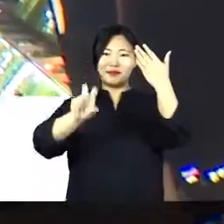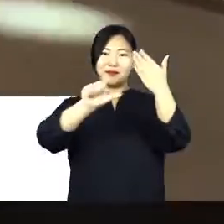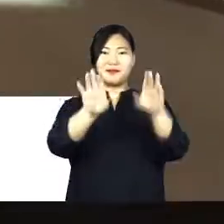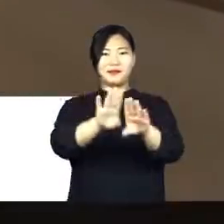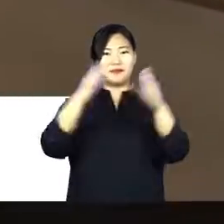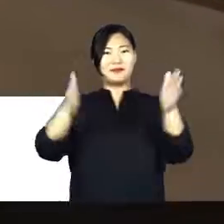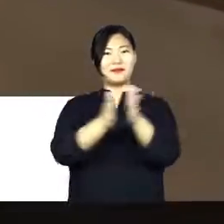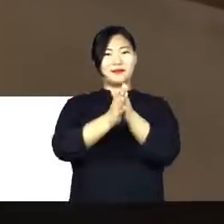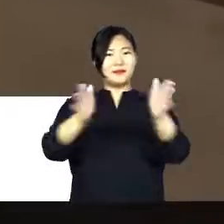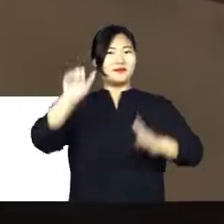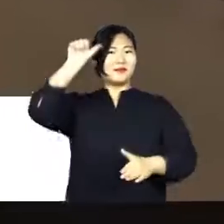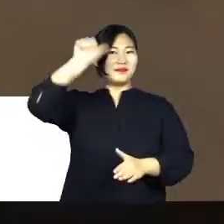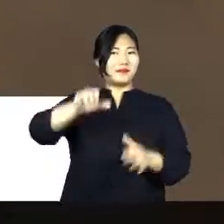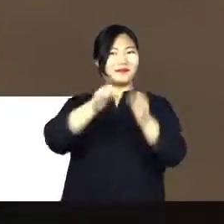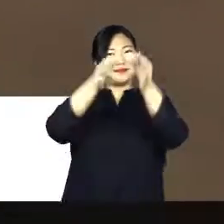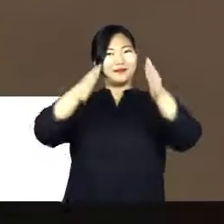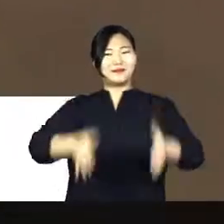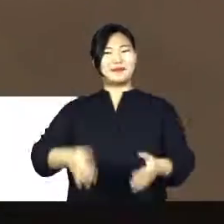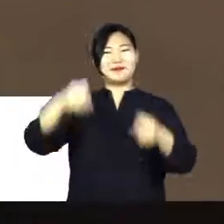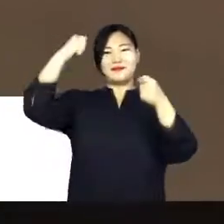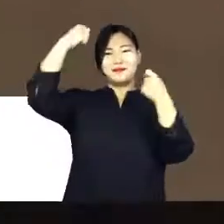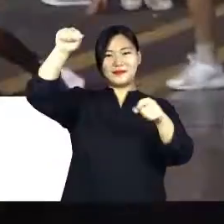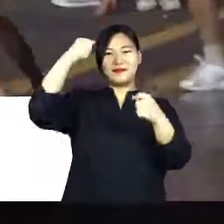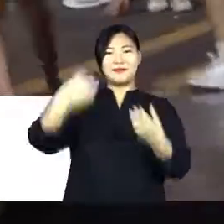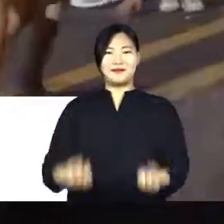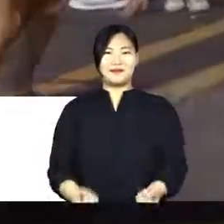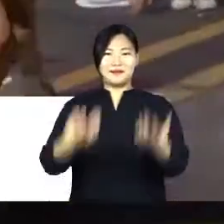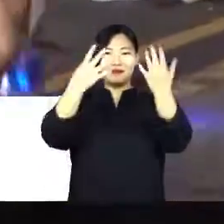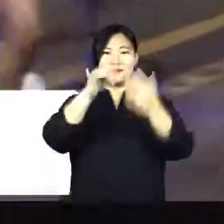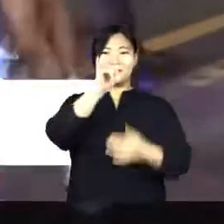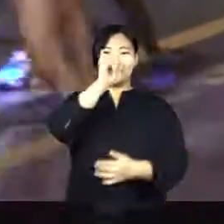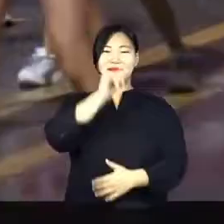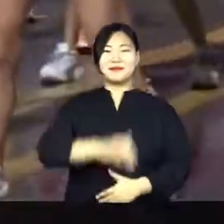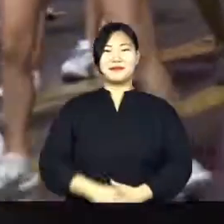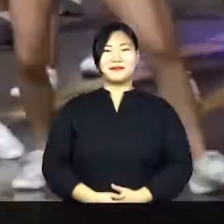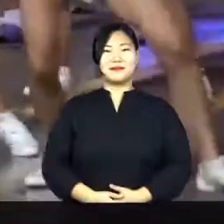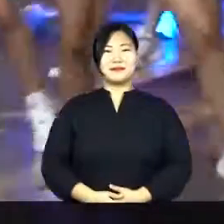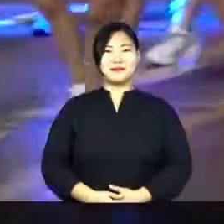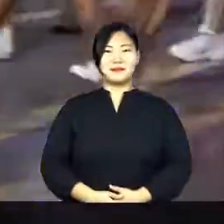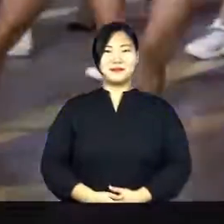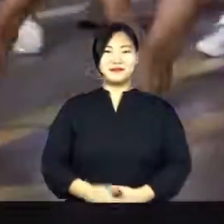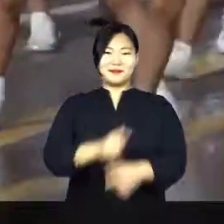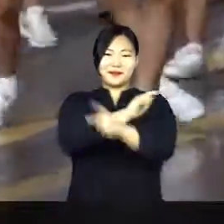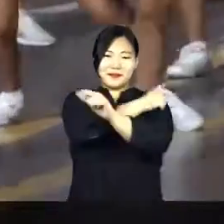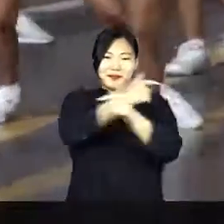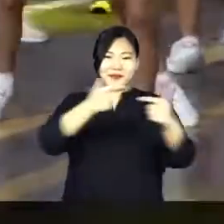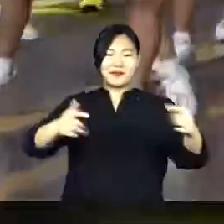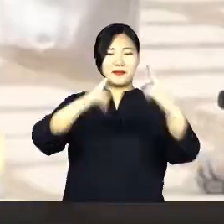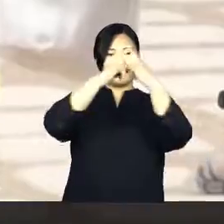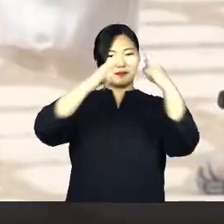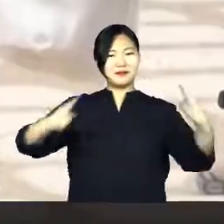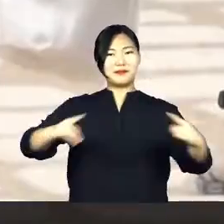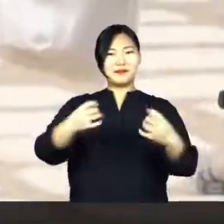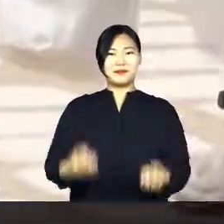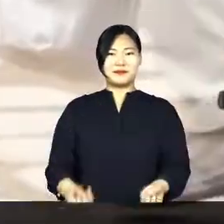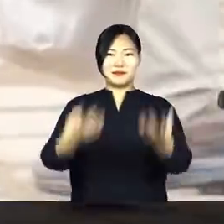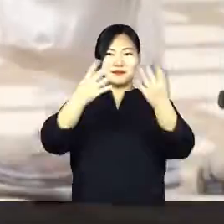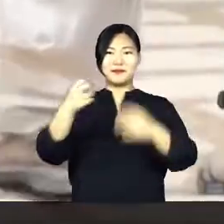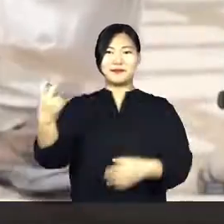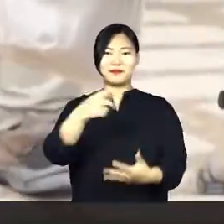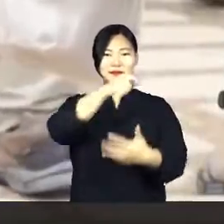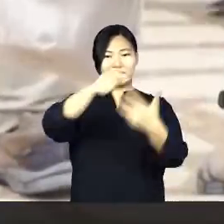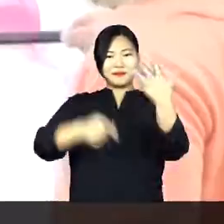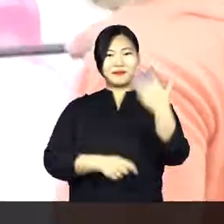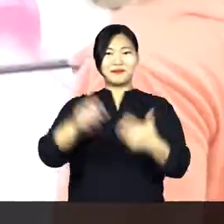오는 9월 25일 개막식을 시작으로 5일간 개최되는 천안 흥타령 춤축제 2019는 보다 다양해진